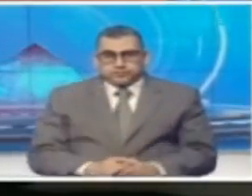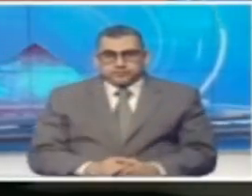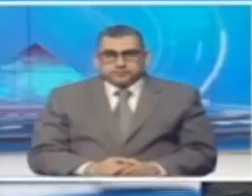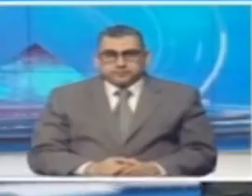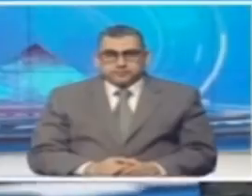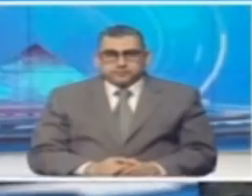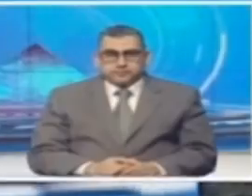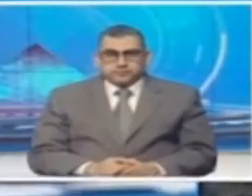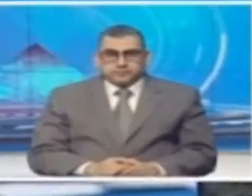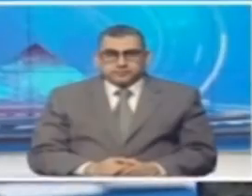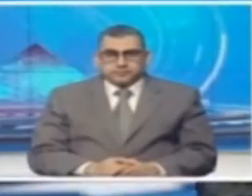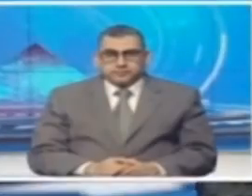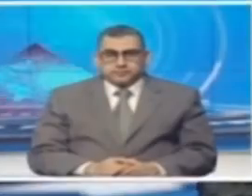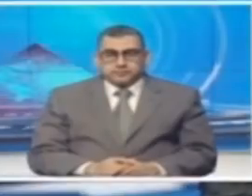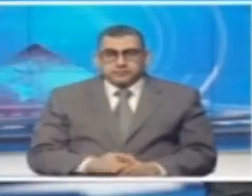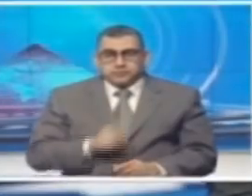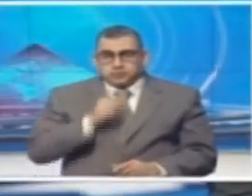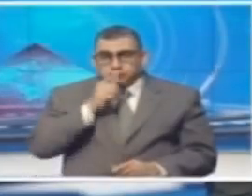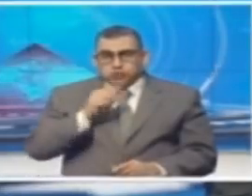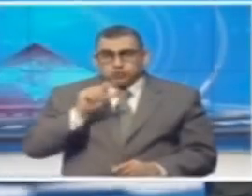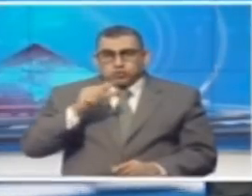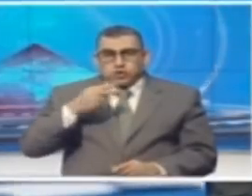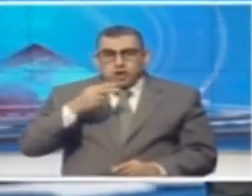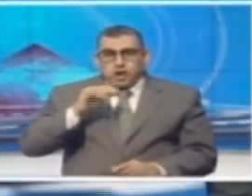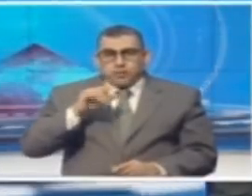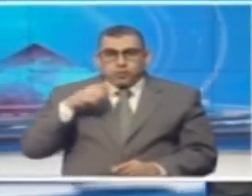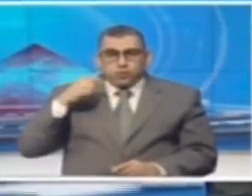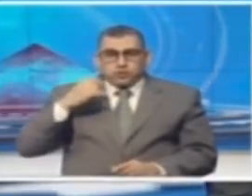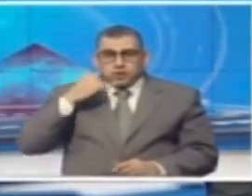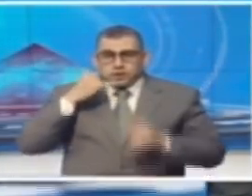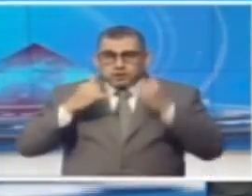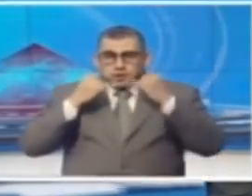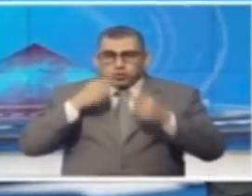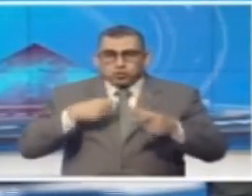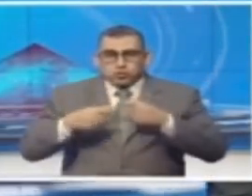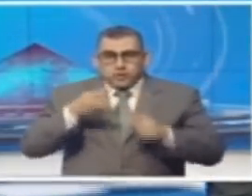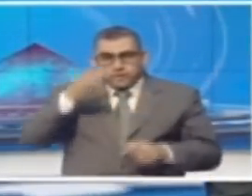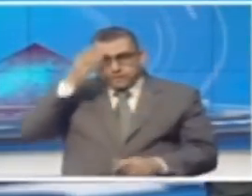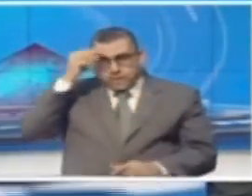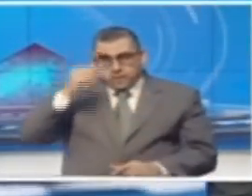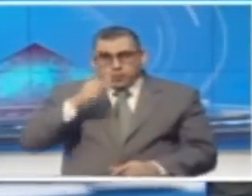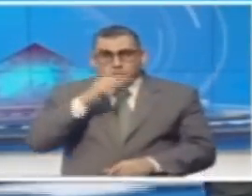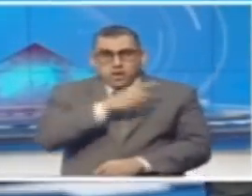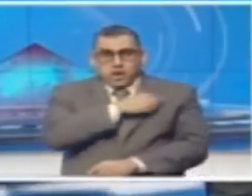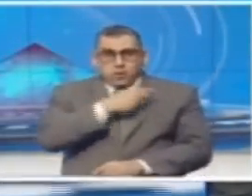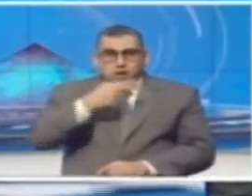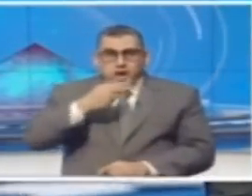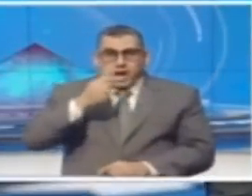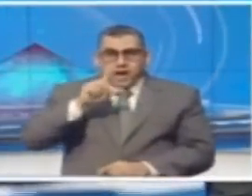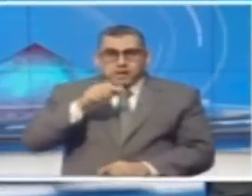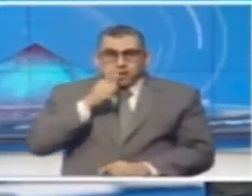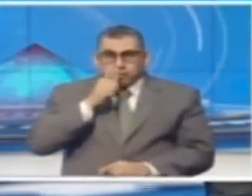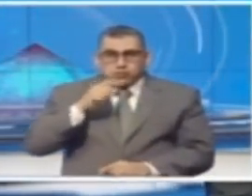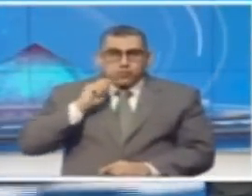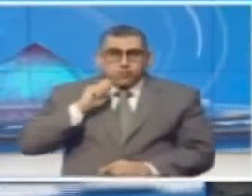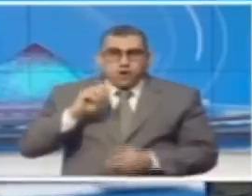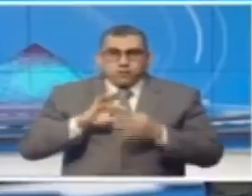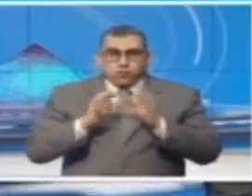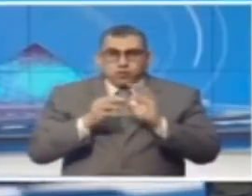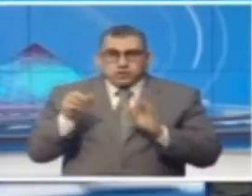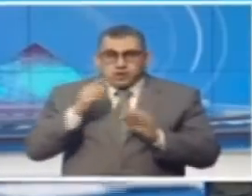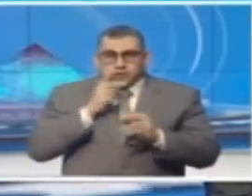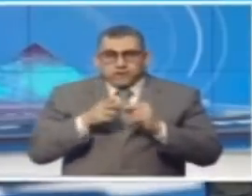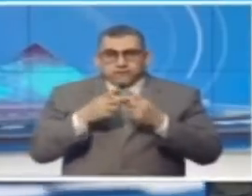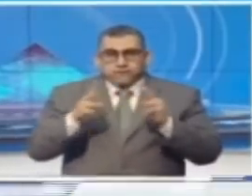المصري. قام الدكتور عمرو طلعت وزير الاتصالات وتكنولوجيا المعلومات واللواء عادل الغضبان محافظ